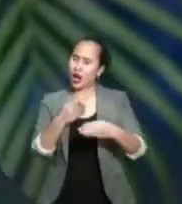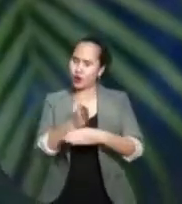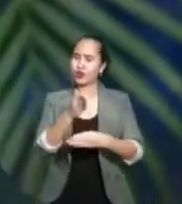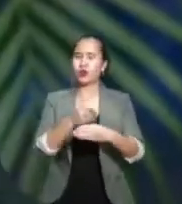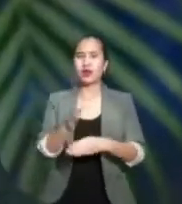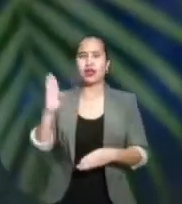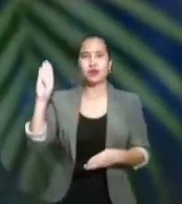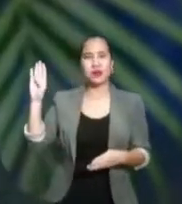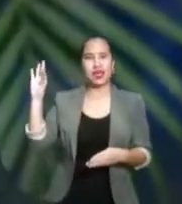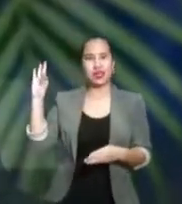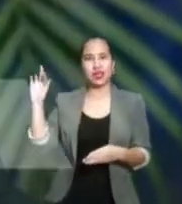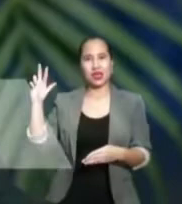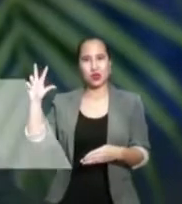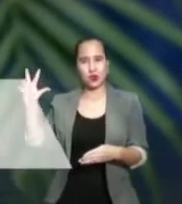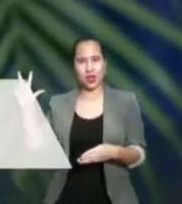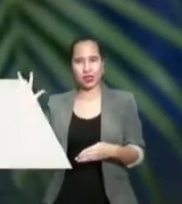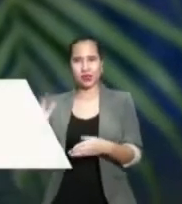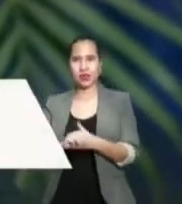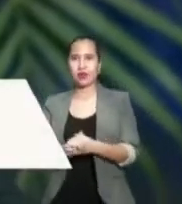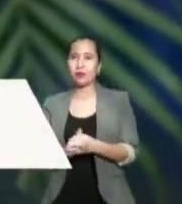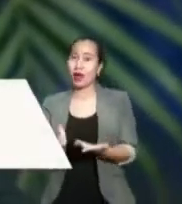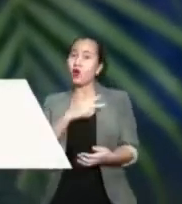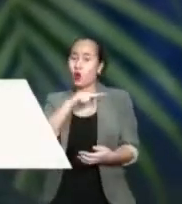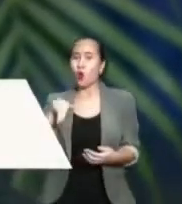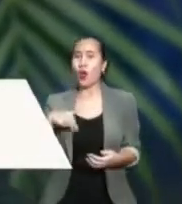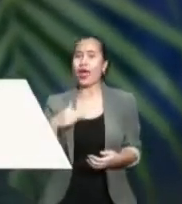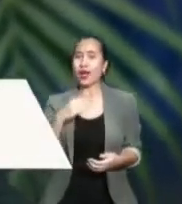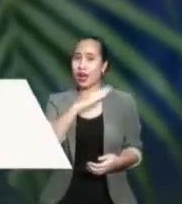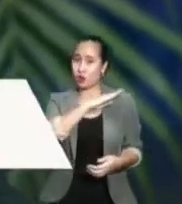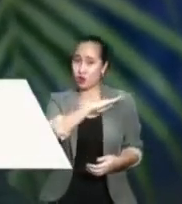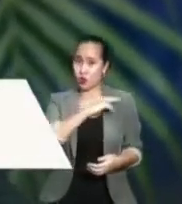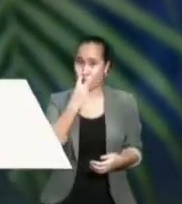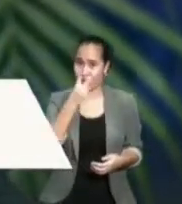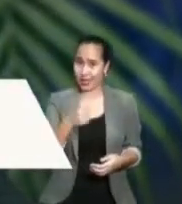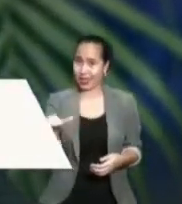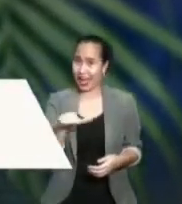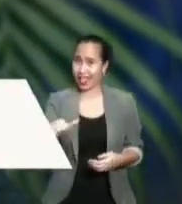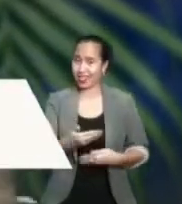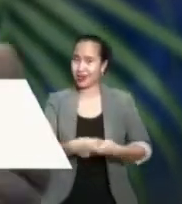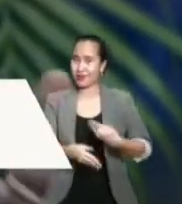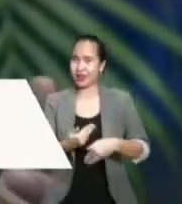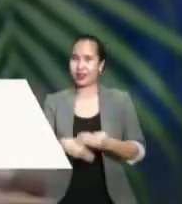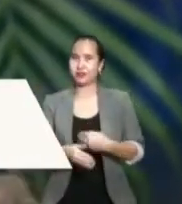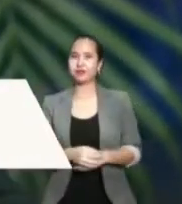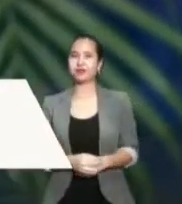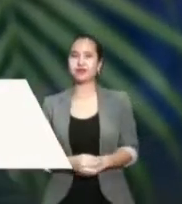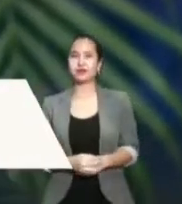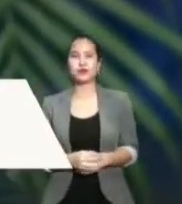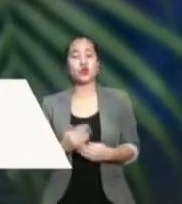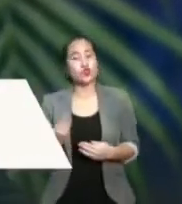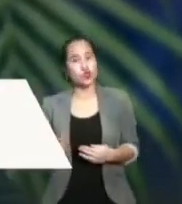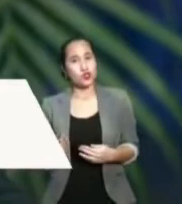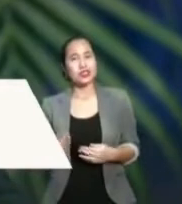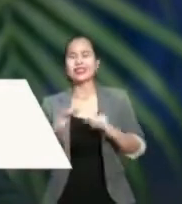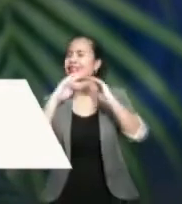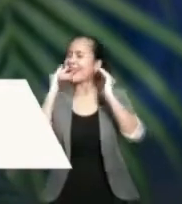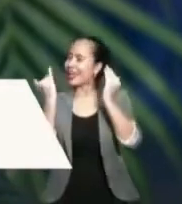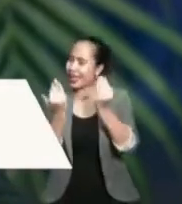sales tax hebben we ook in bestudering. Dus het hele belastingssysteem